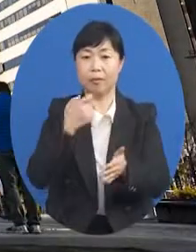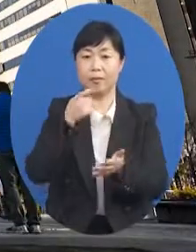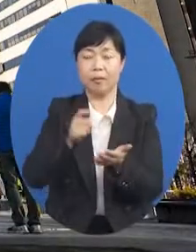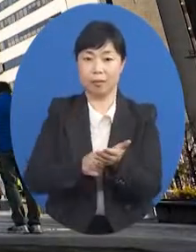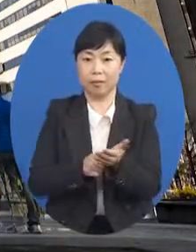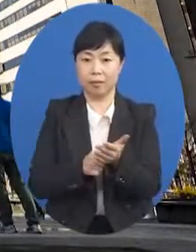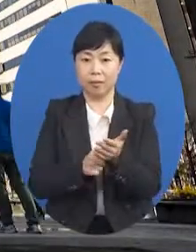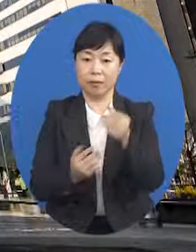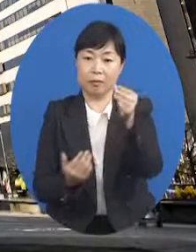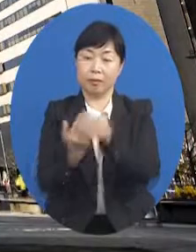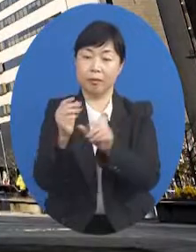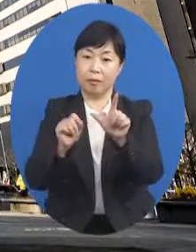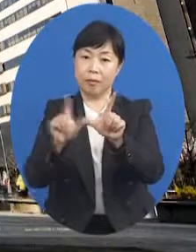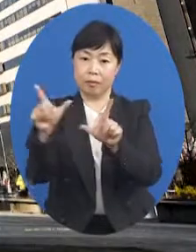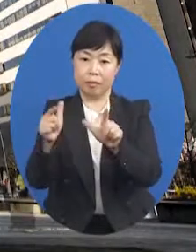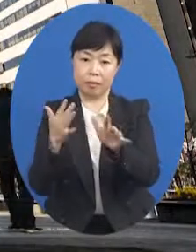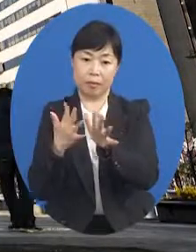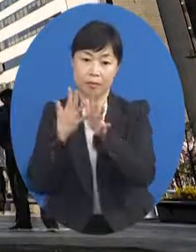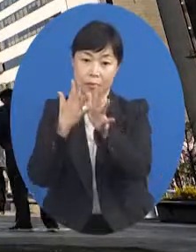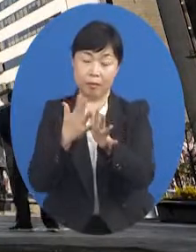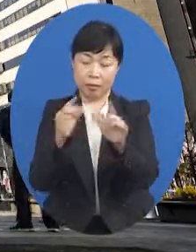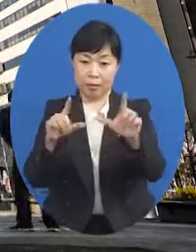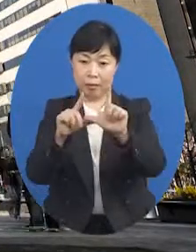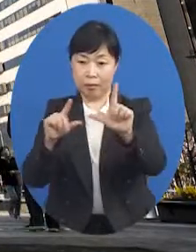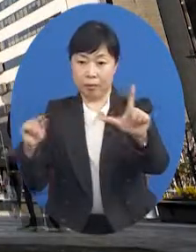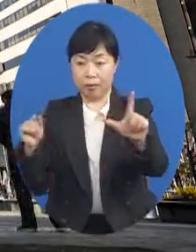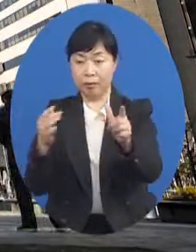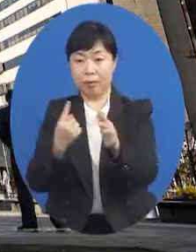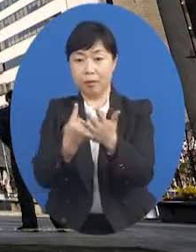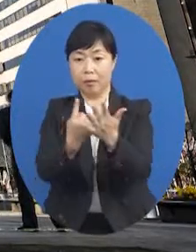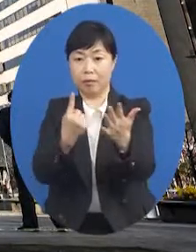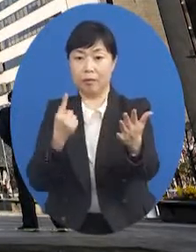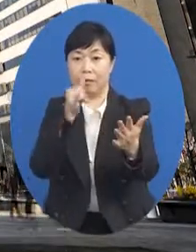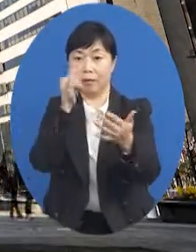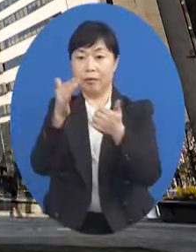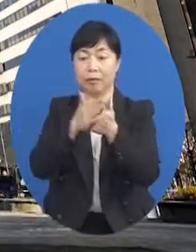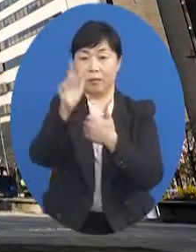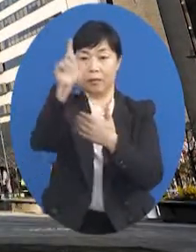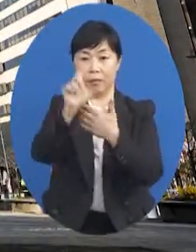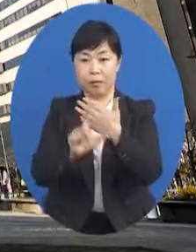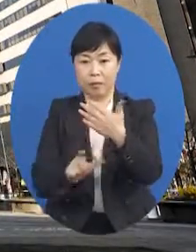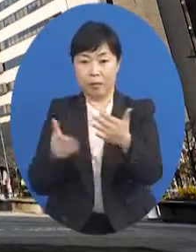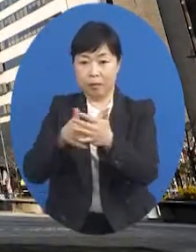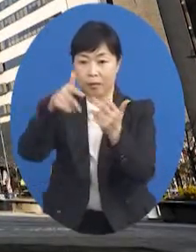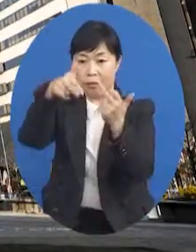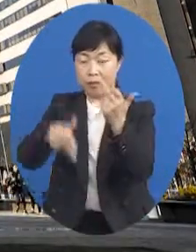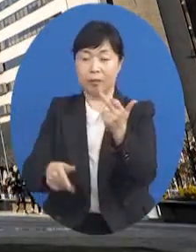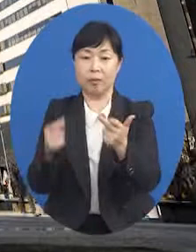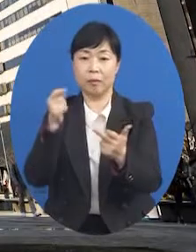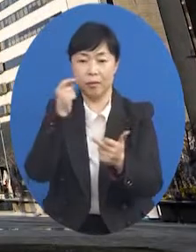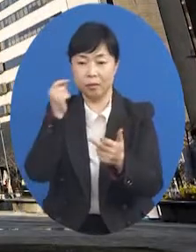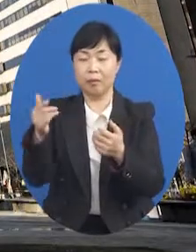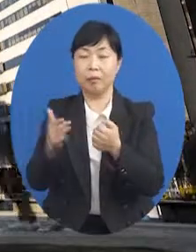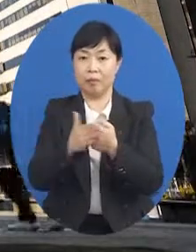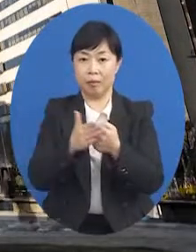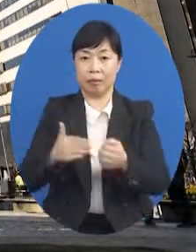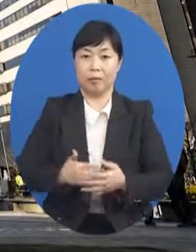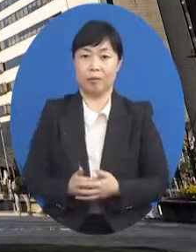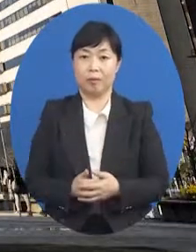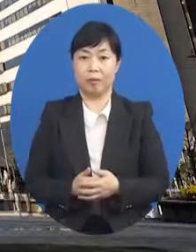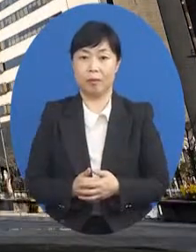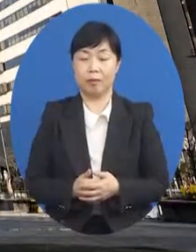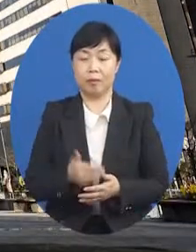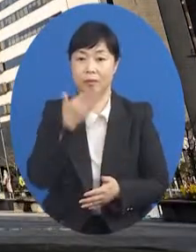쉽습니다. 사고는 대부분 이름과 떨어져 길을 잃거나 어두워질 때까지 하산하지 못해 발생하는데요.